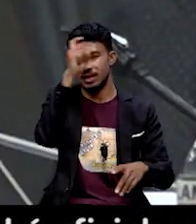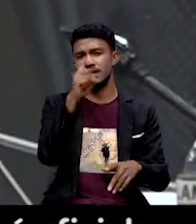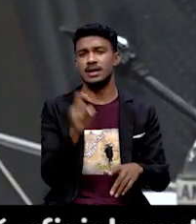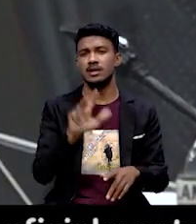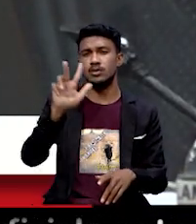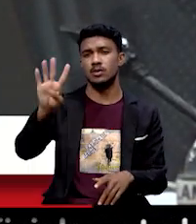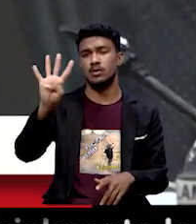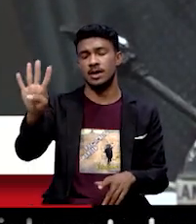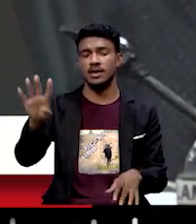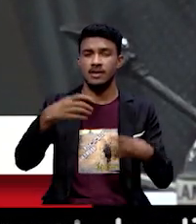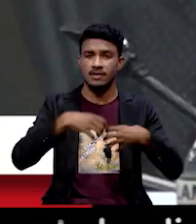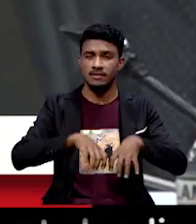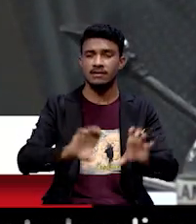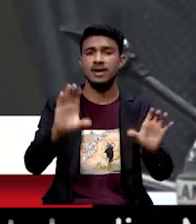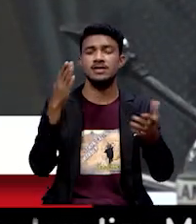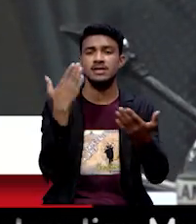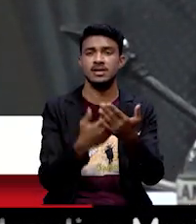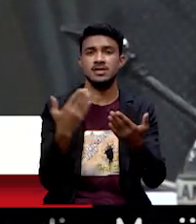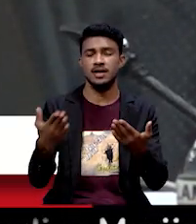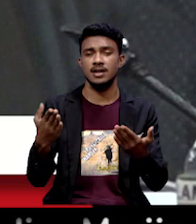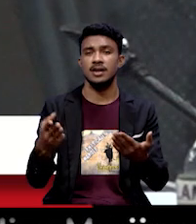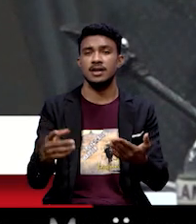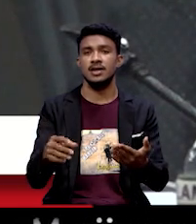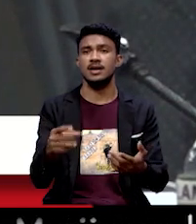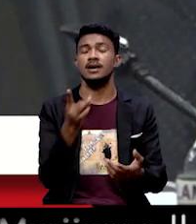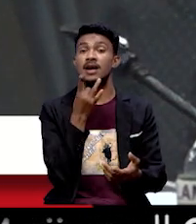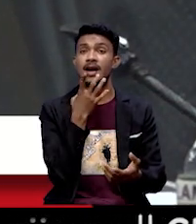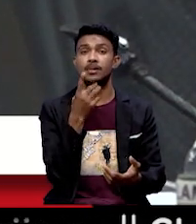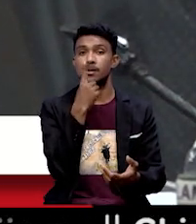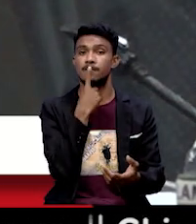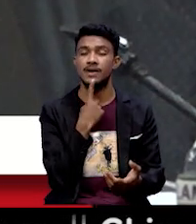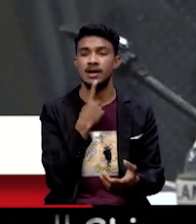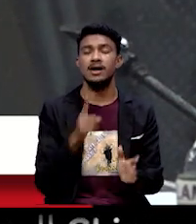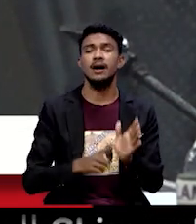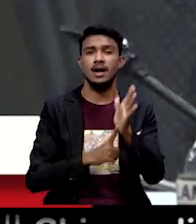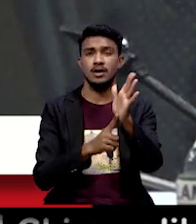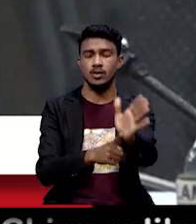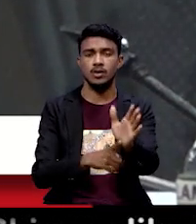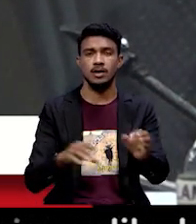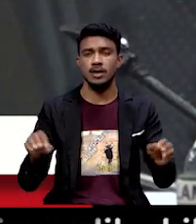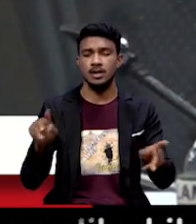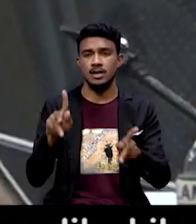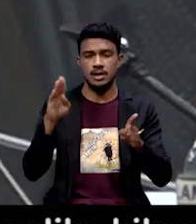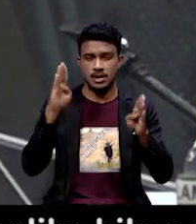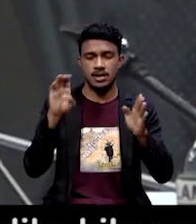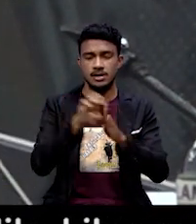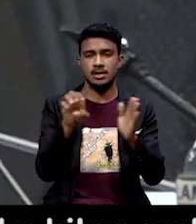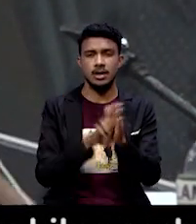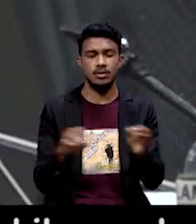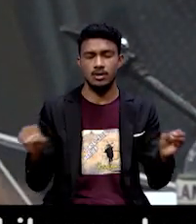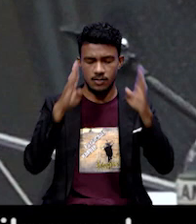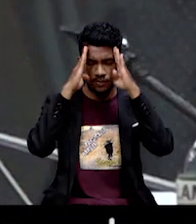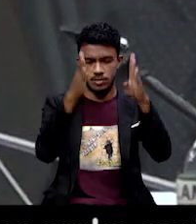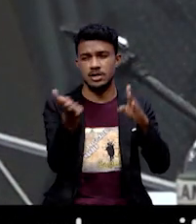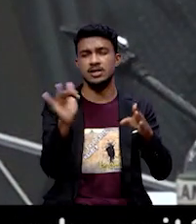Agora faça sania vale lá bomera. Né, tudo saída. Né, tudo que tá estado lá no proteção basira. Sira tu los nem ia o escola que